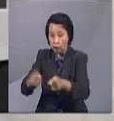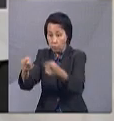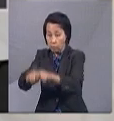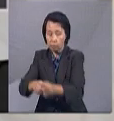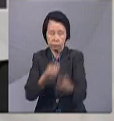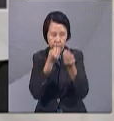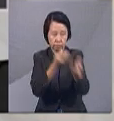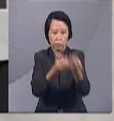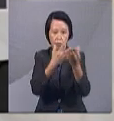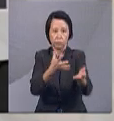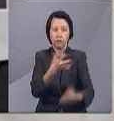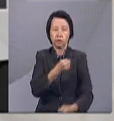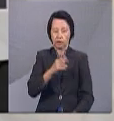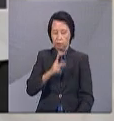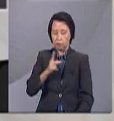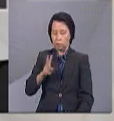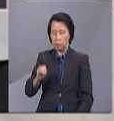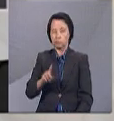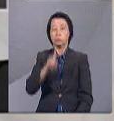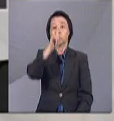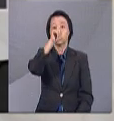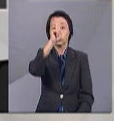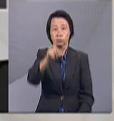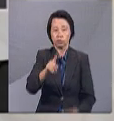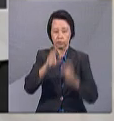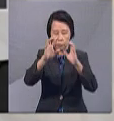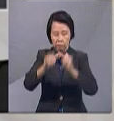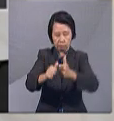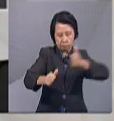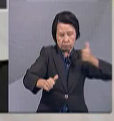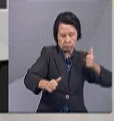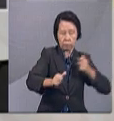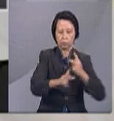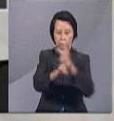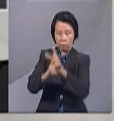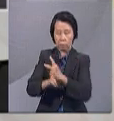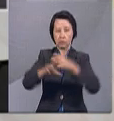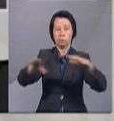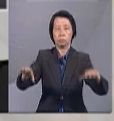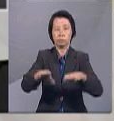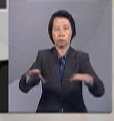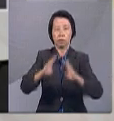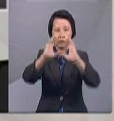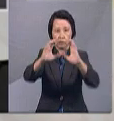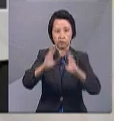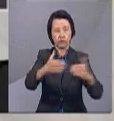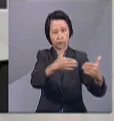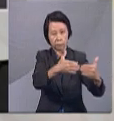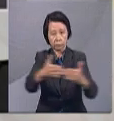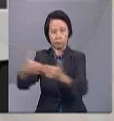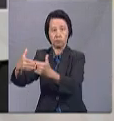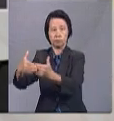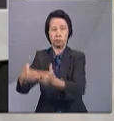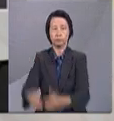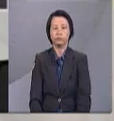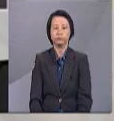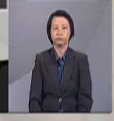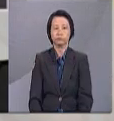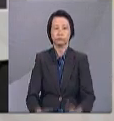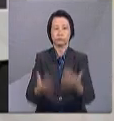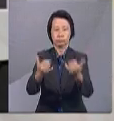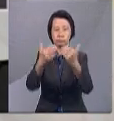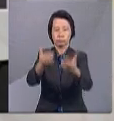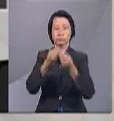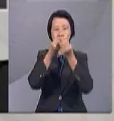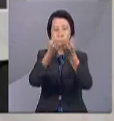dan kementerian akan memastikan langkah pencegahan dan kawalan dilaksanakan secara betul San sosial nama